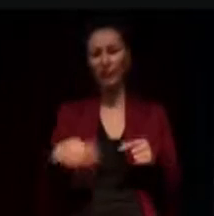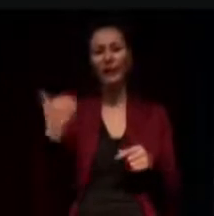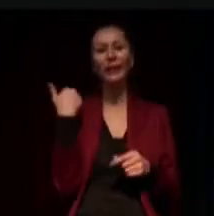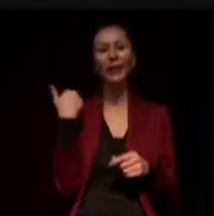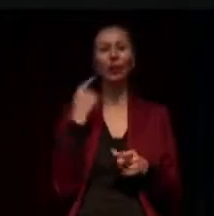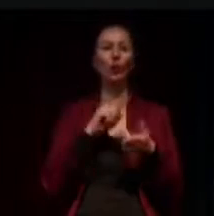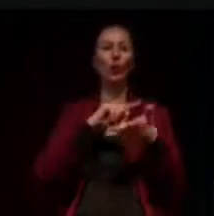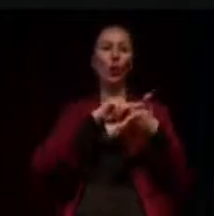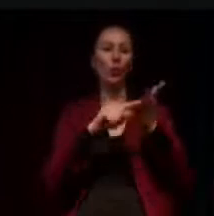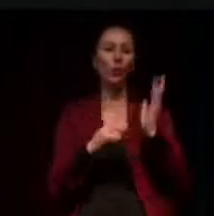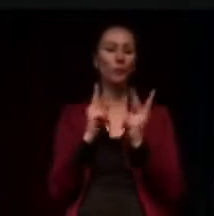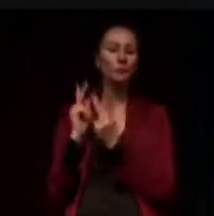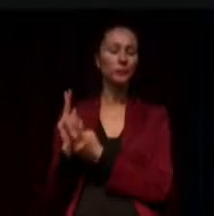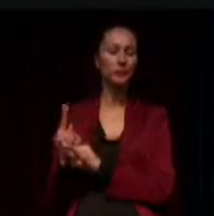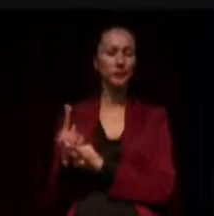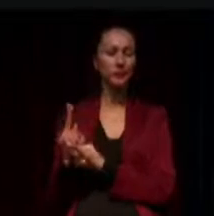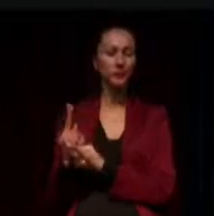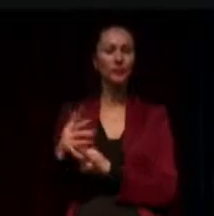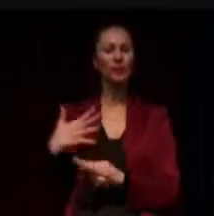yönetim tarafından yönetiliyor.